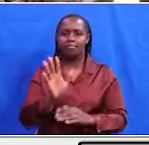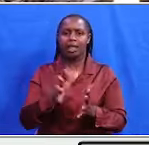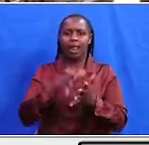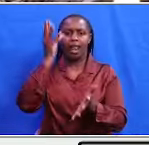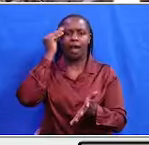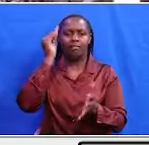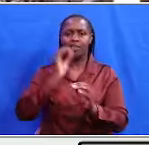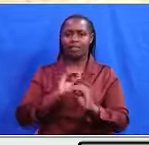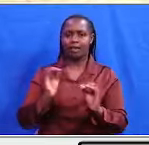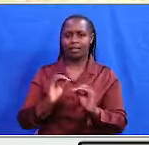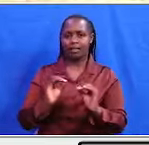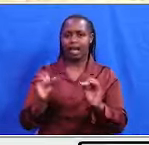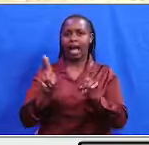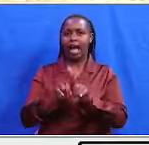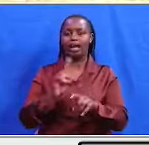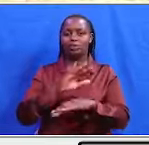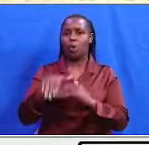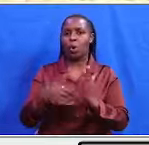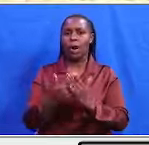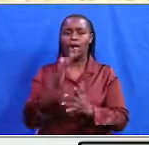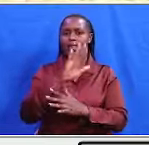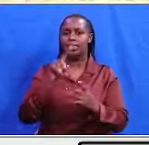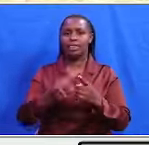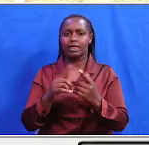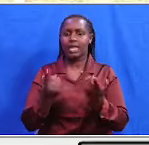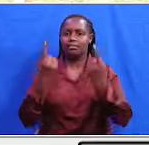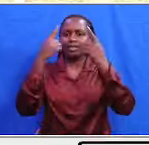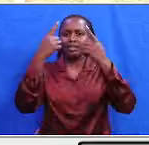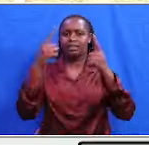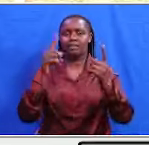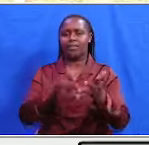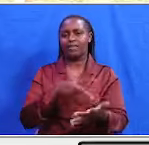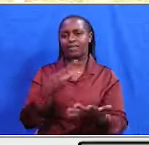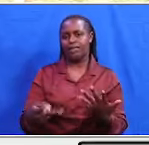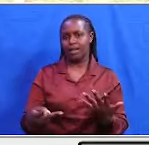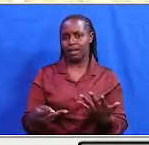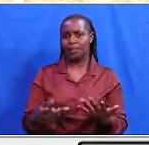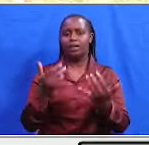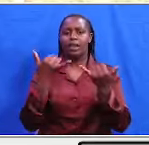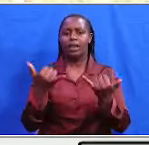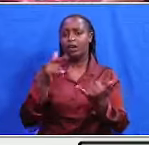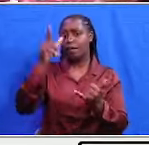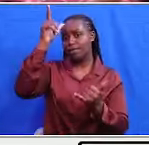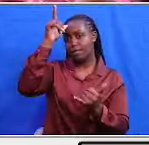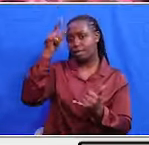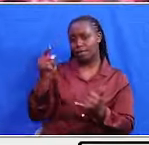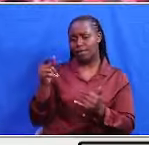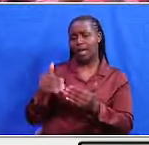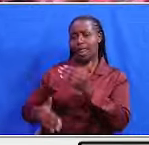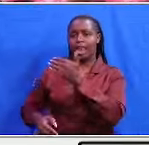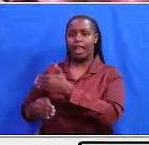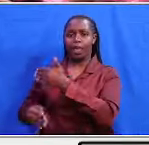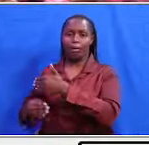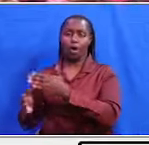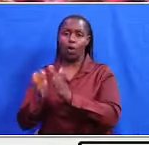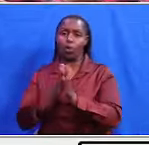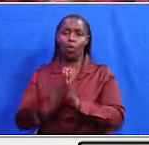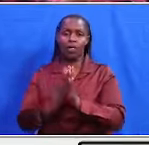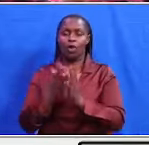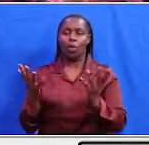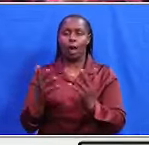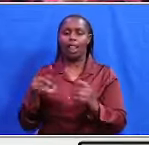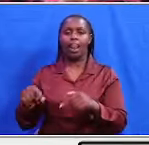vyao vikiendelea kuambulia patupu. Kijiji hiki cha Lonyang'alem kinapakana na eneo lenye mzozo wa